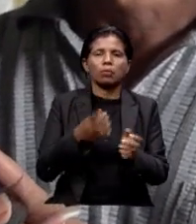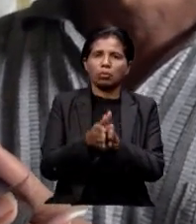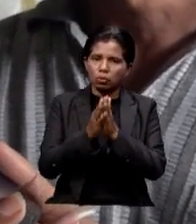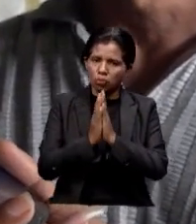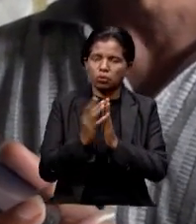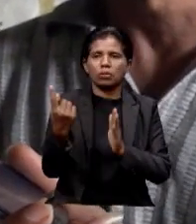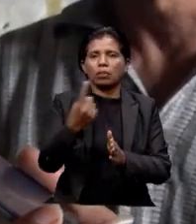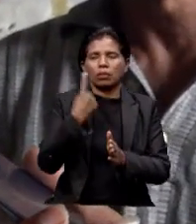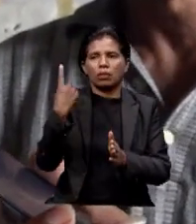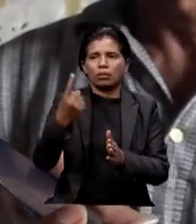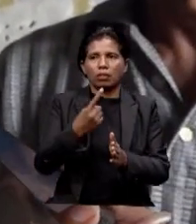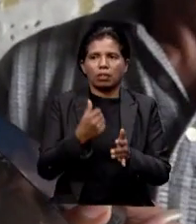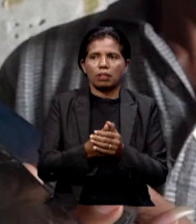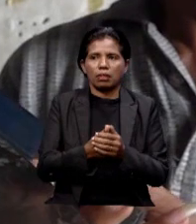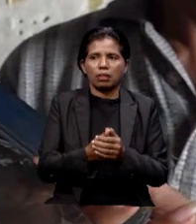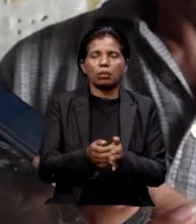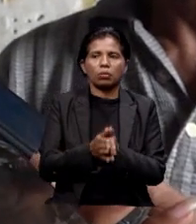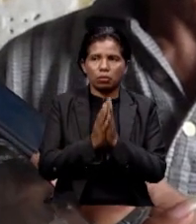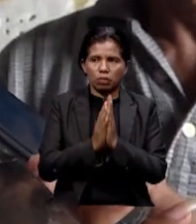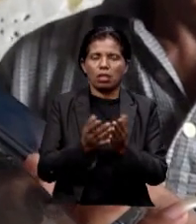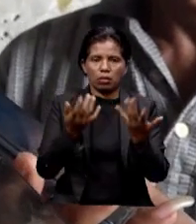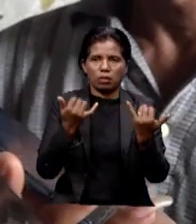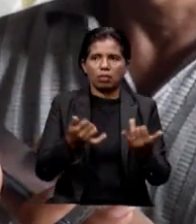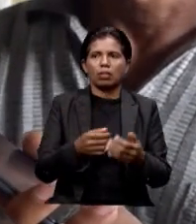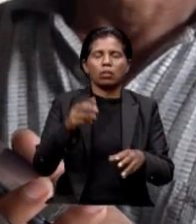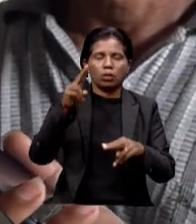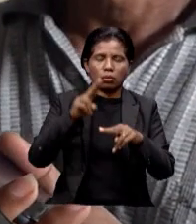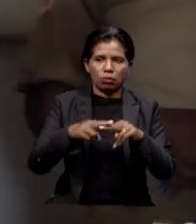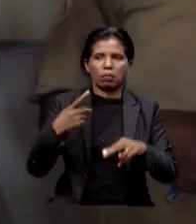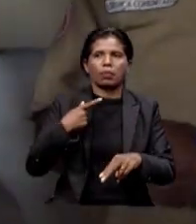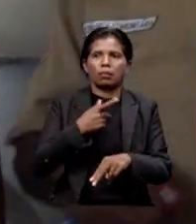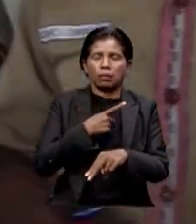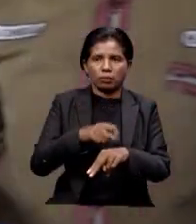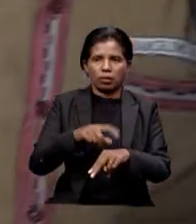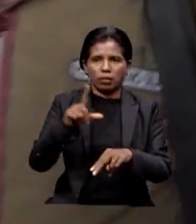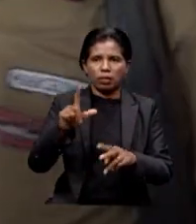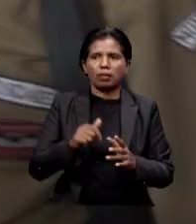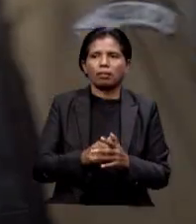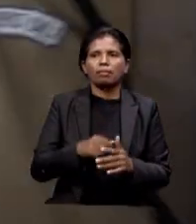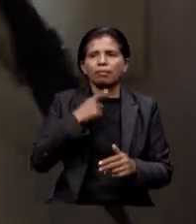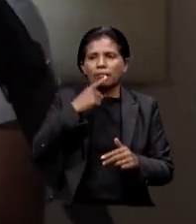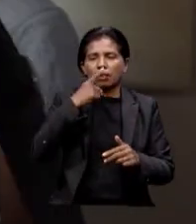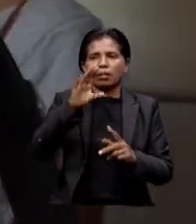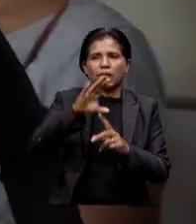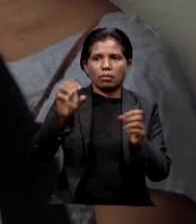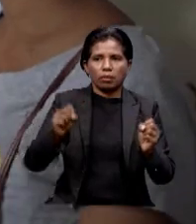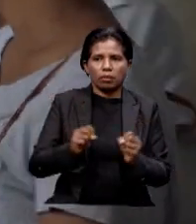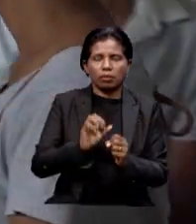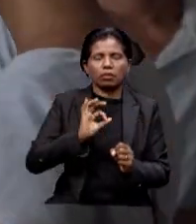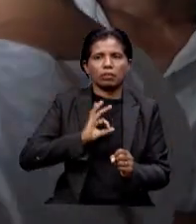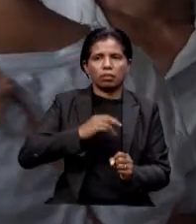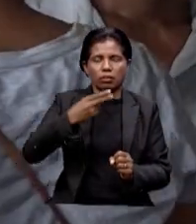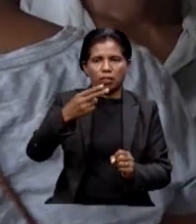ni amatan tilun ibu liman ain nebe awara dadau turi parlamen nasional. Hatamba preocupação ne se fisuku Fatuhada